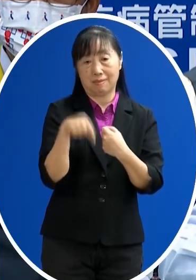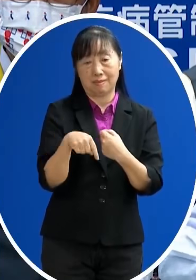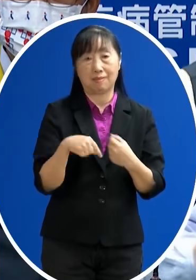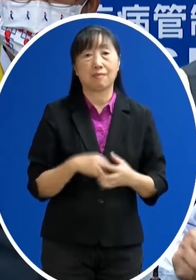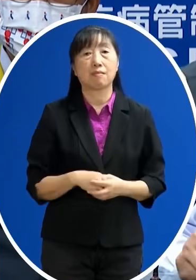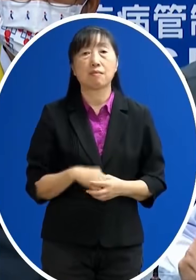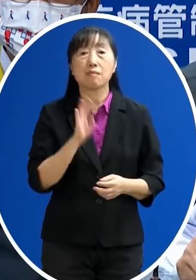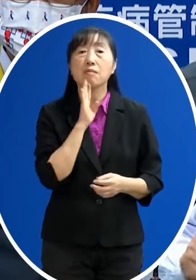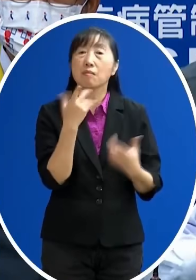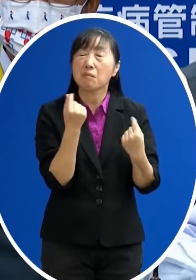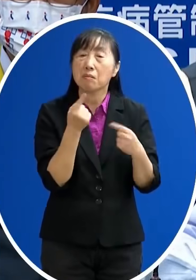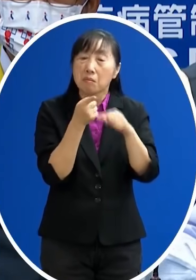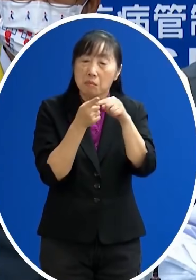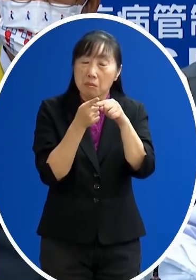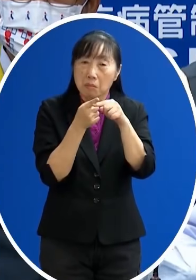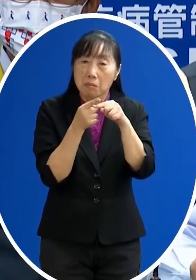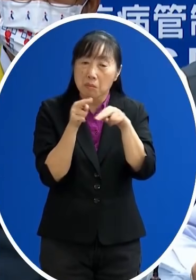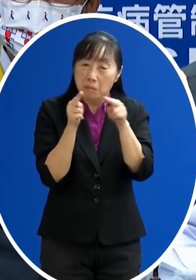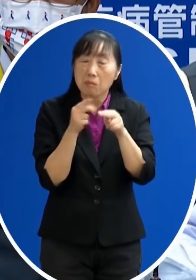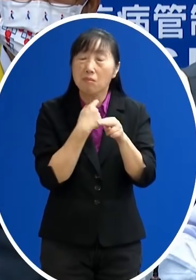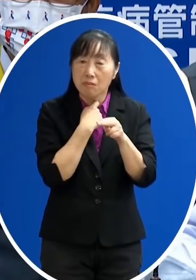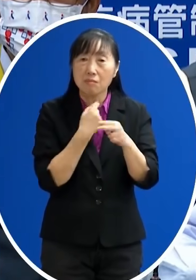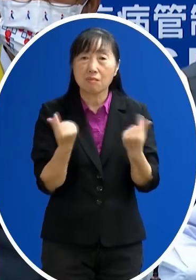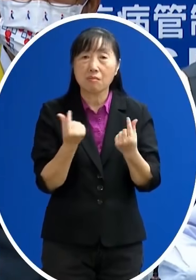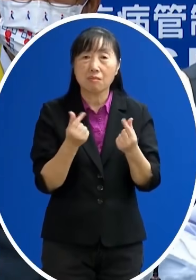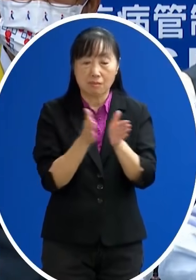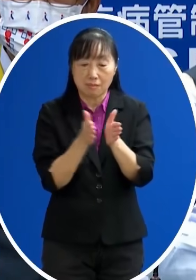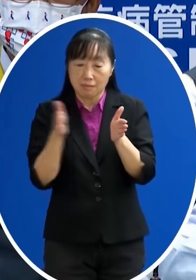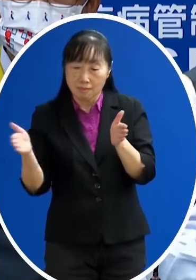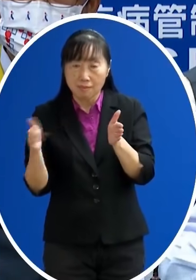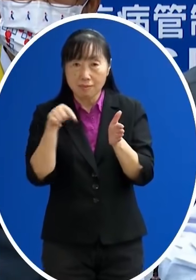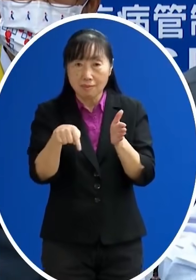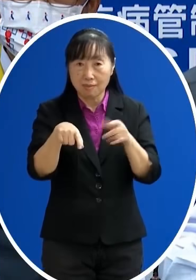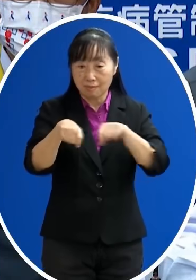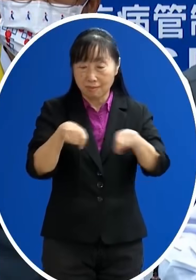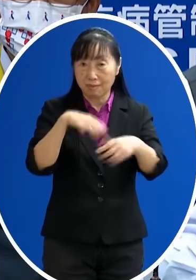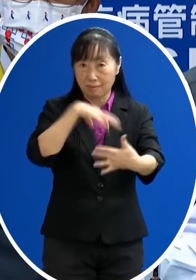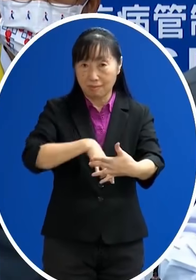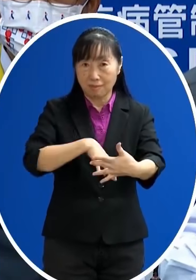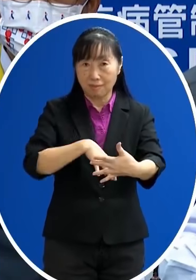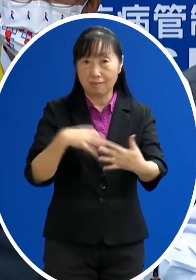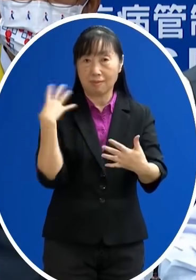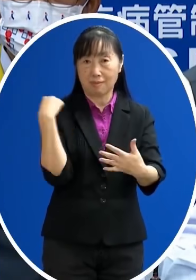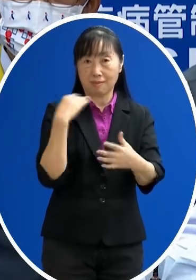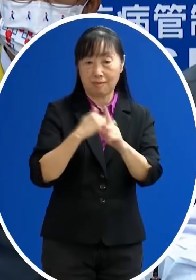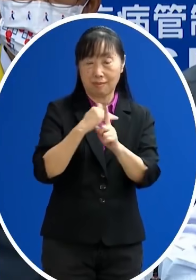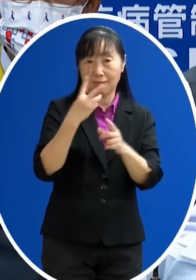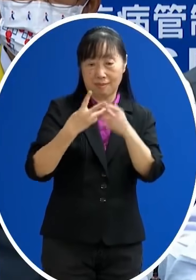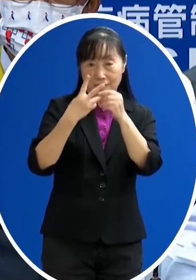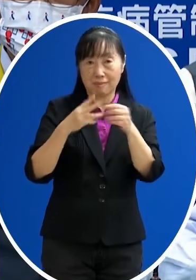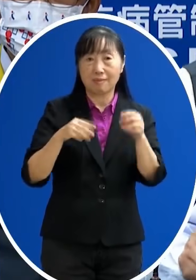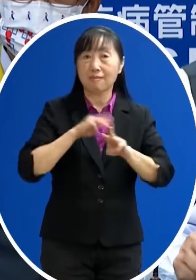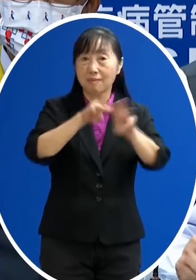是也应该要适度的松绑，所以在延长警戒的措施里面仍然维持三级，所以外